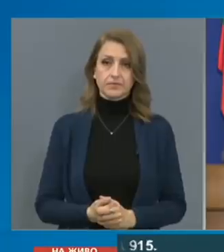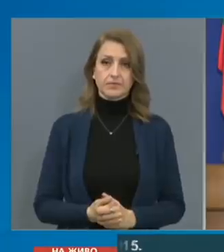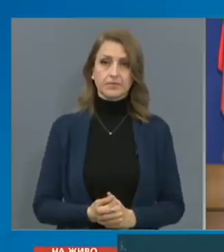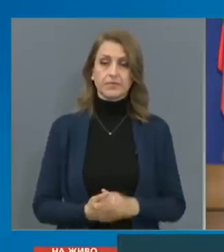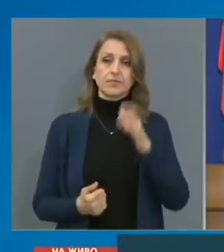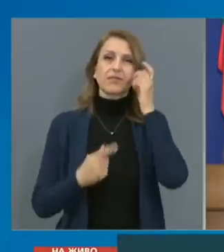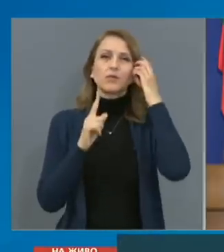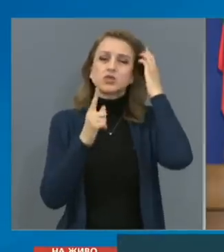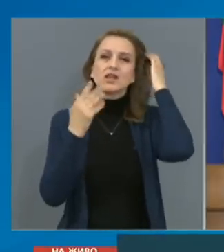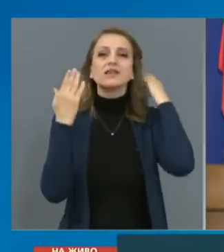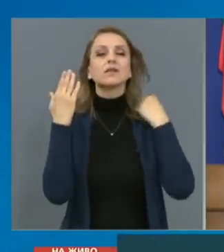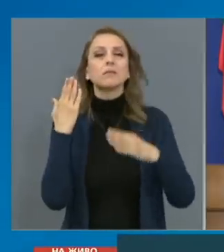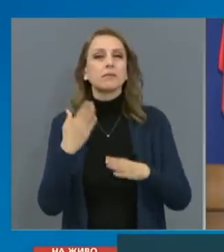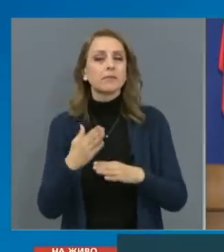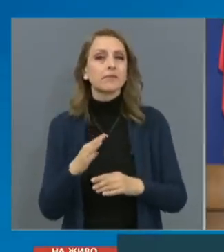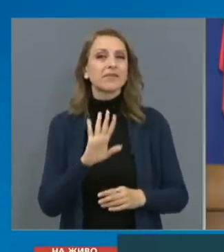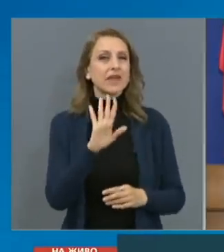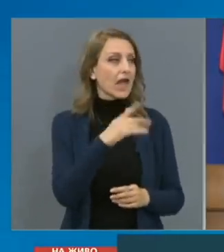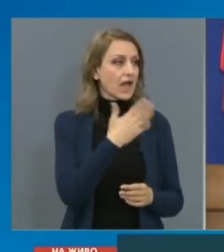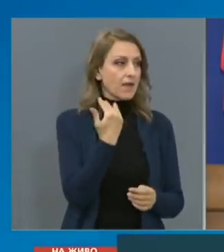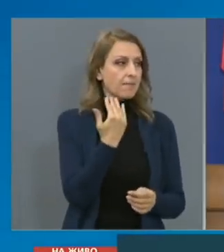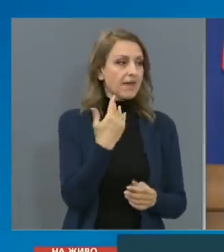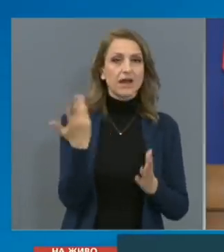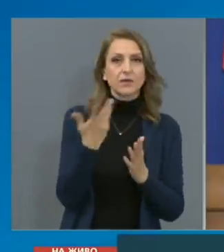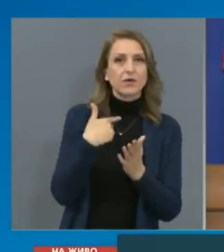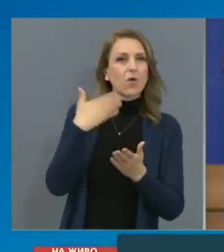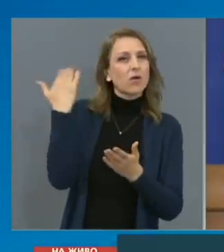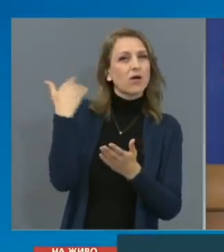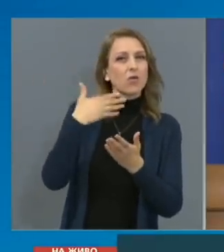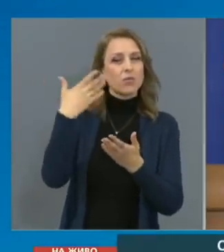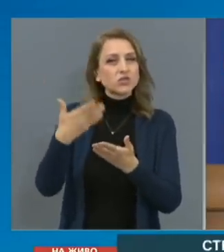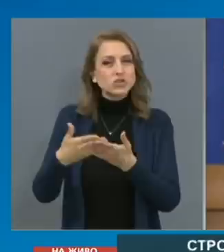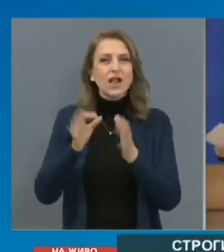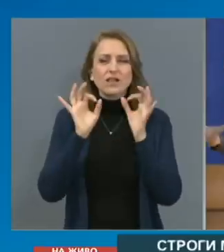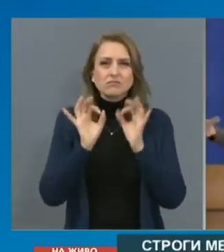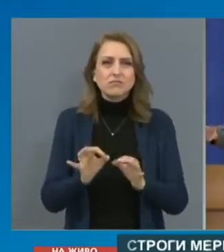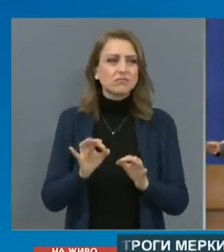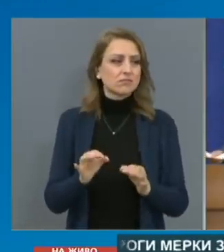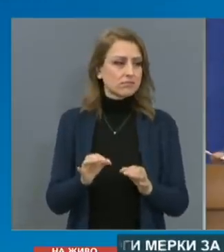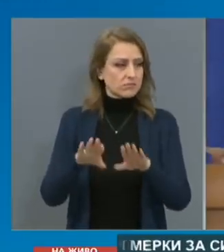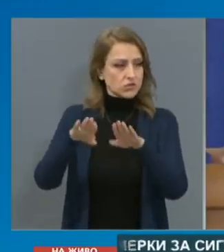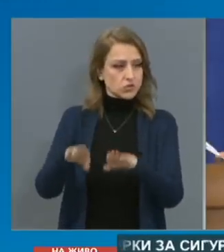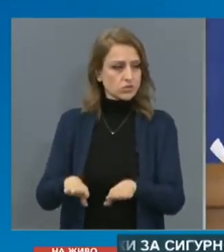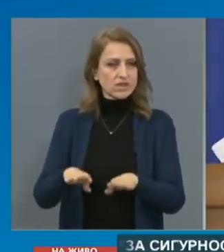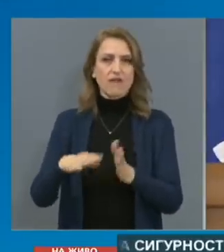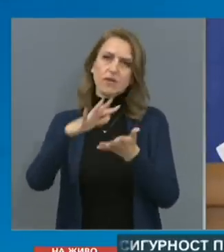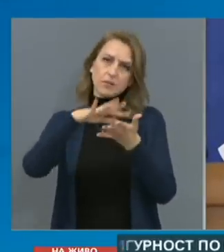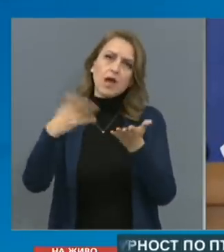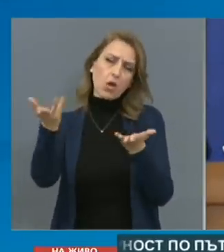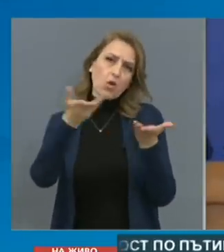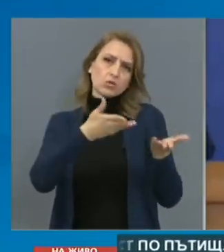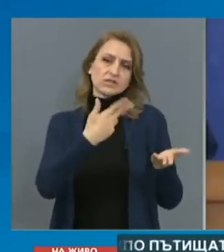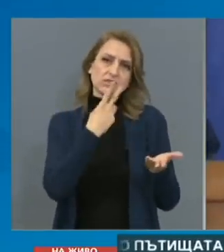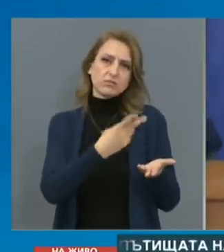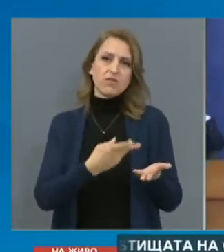Аз може ли финален въпрос? И само бях ви обещал данни за заболяемостта и за смъртността. Ще ги оставя тук, ползвайте ги просто, който